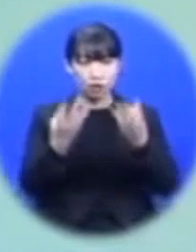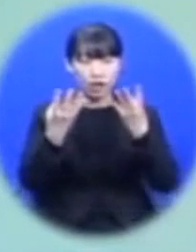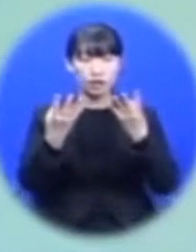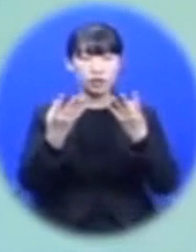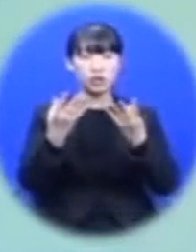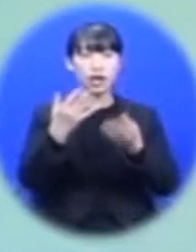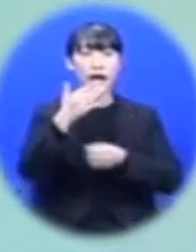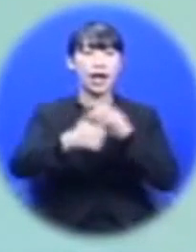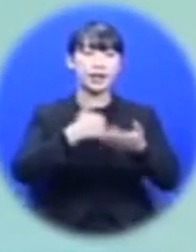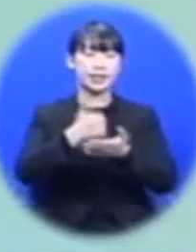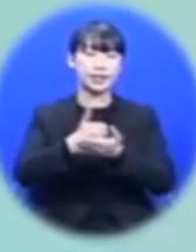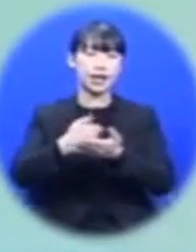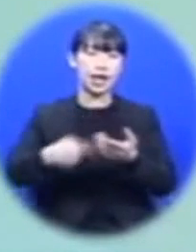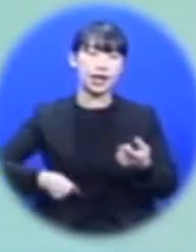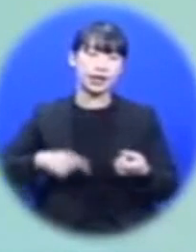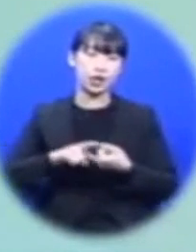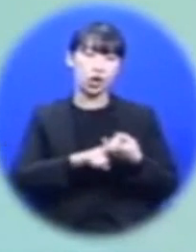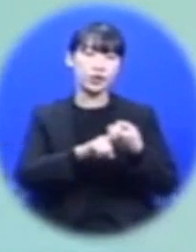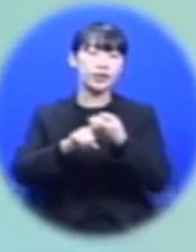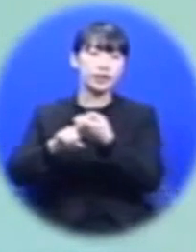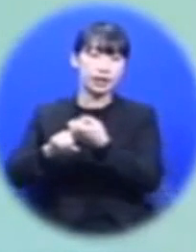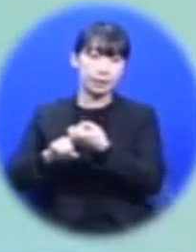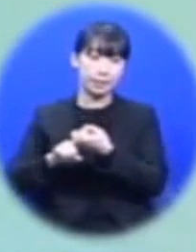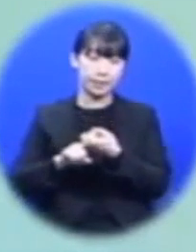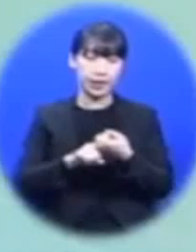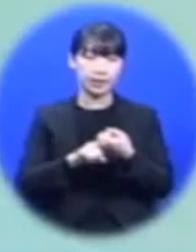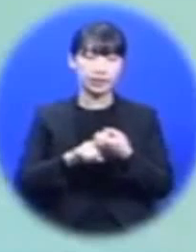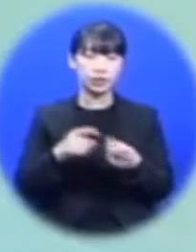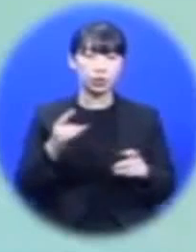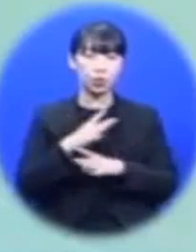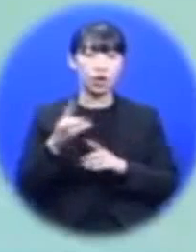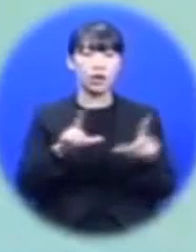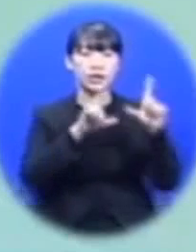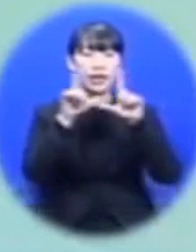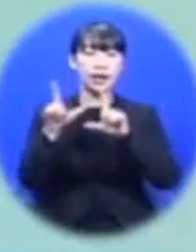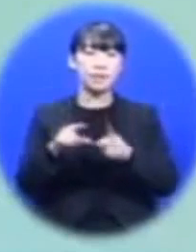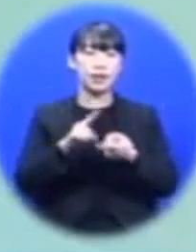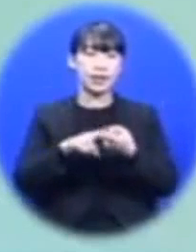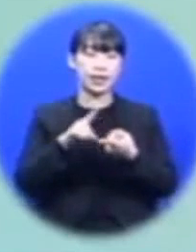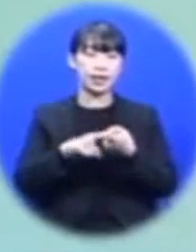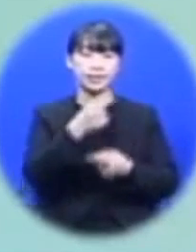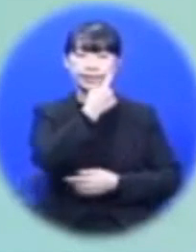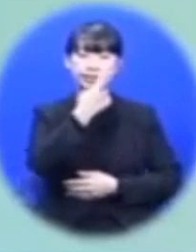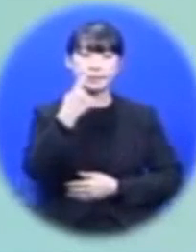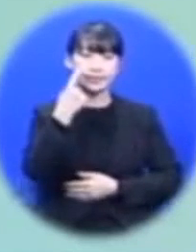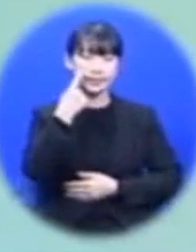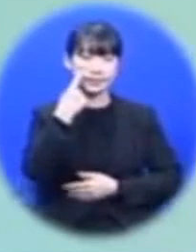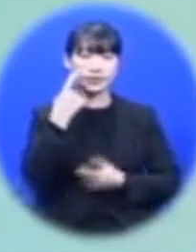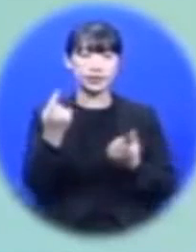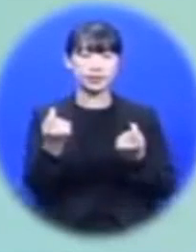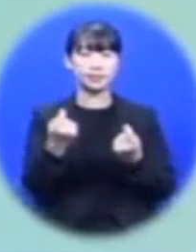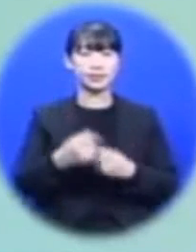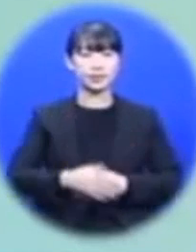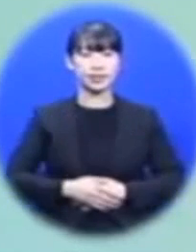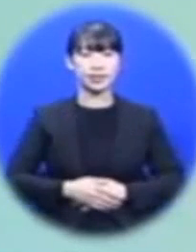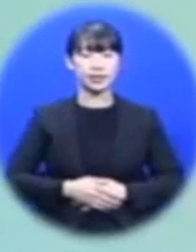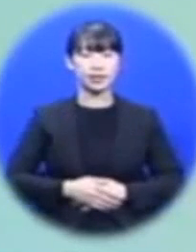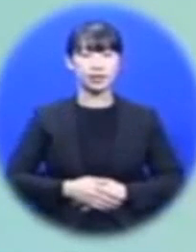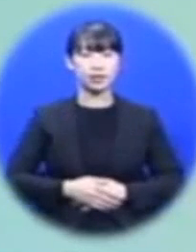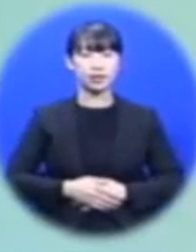연합하는 놀라운 삶에 대한 계속 우리에게 주님 오실 때까지 반복해야 될